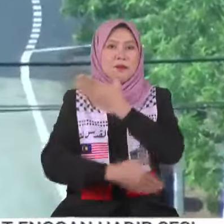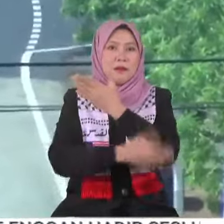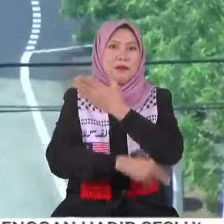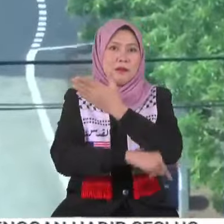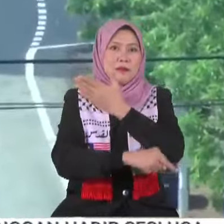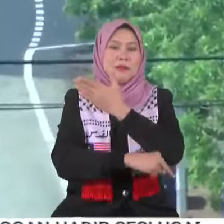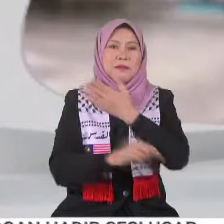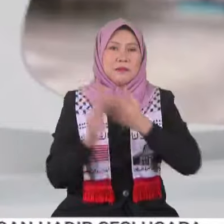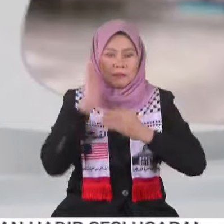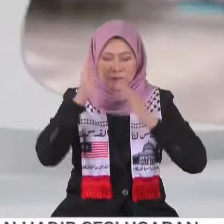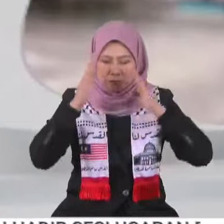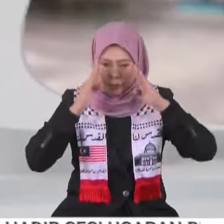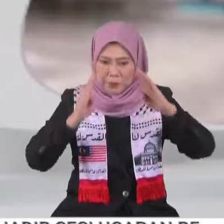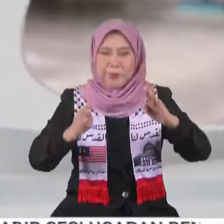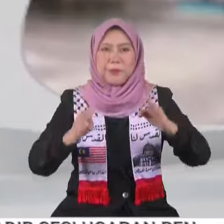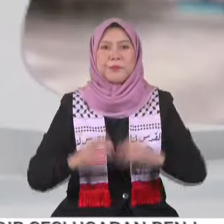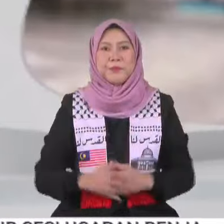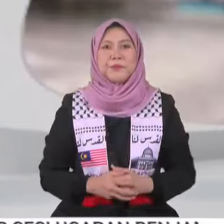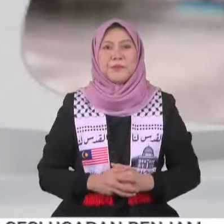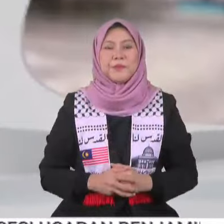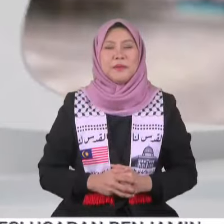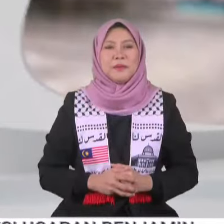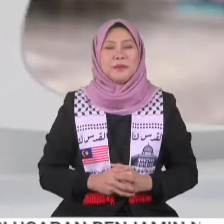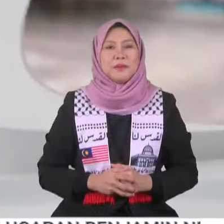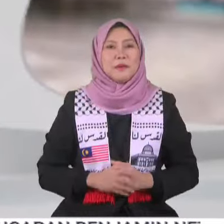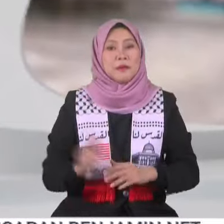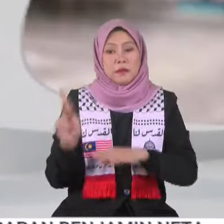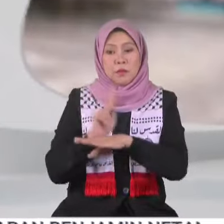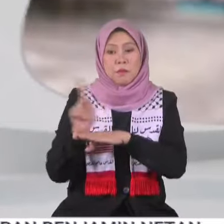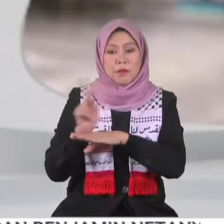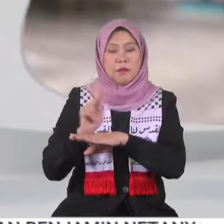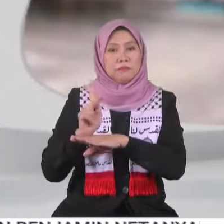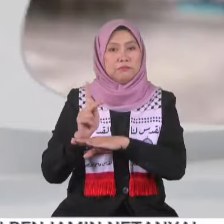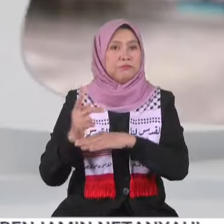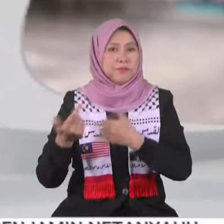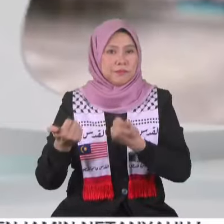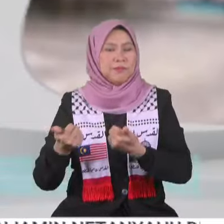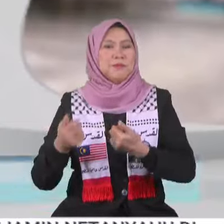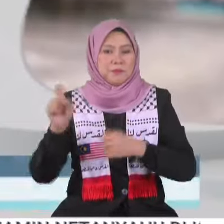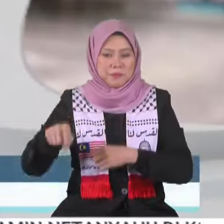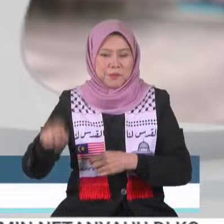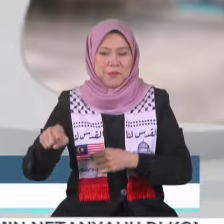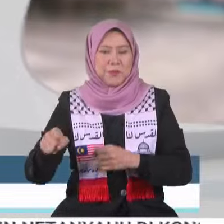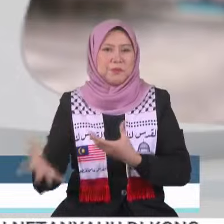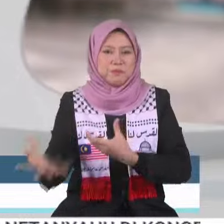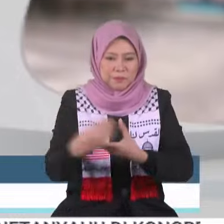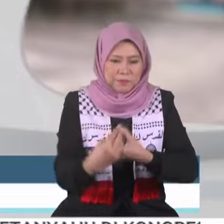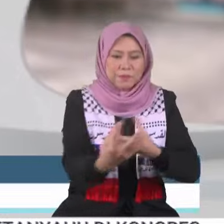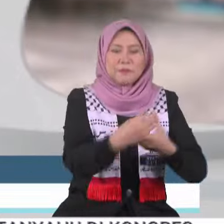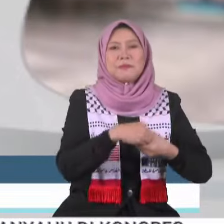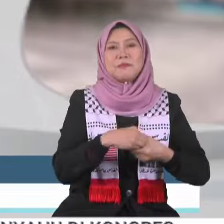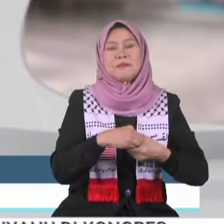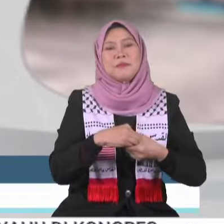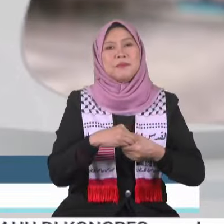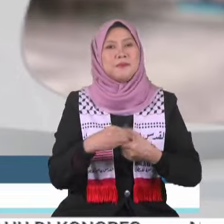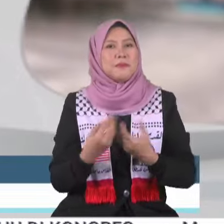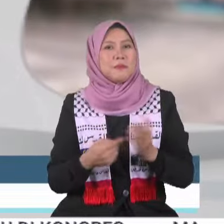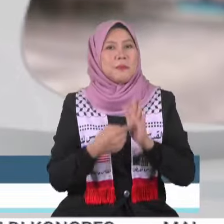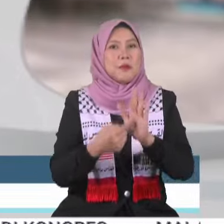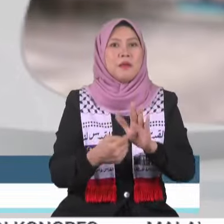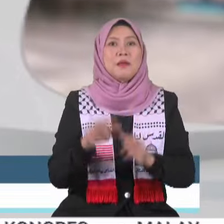perhatian. Dalam pada itu, pendekatan korporat yang berdaya saing turut diperlukan. Ia bertujuan meningkatkan semula